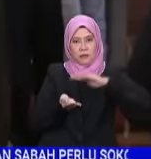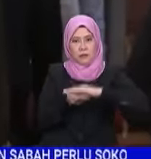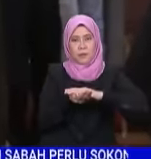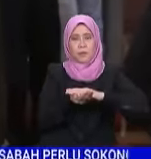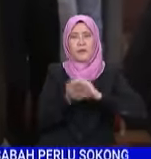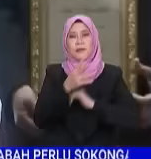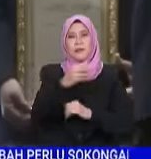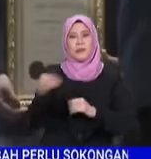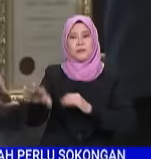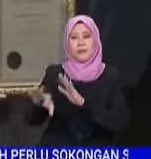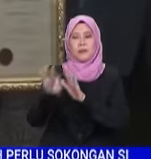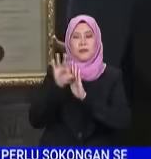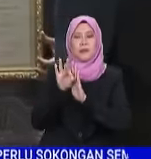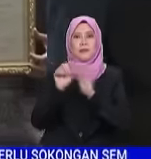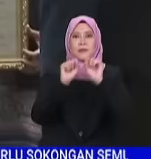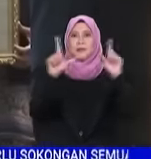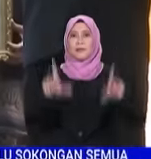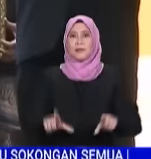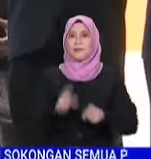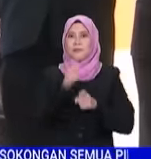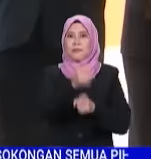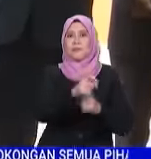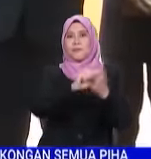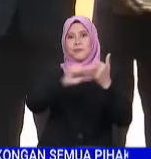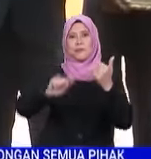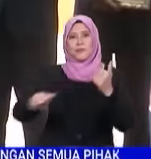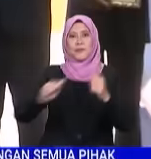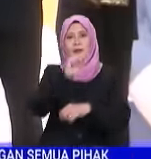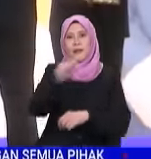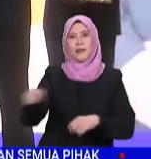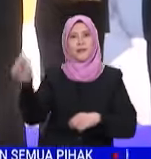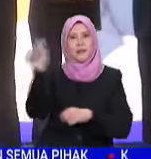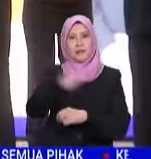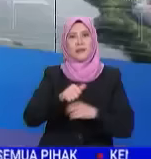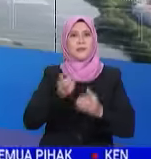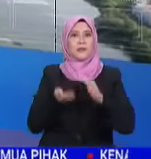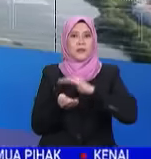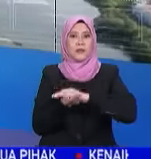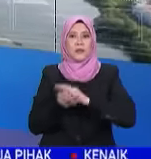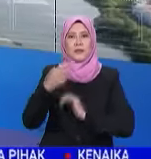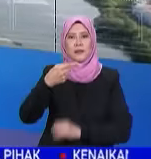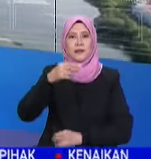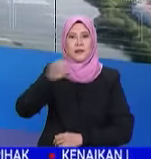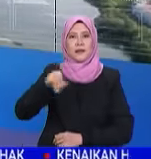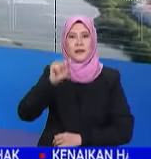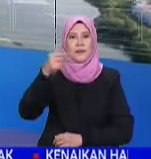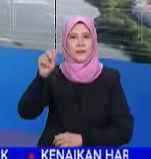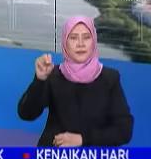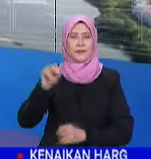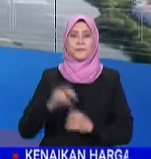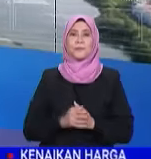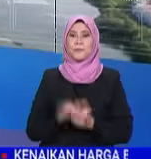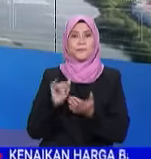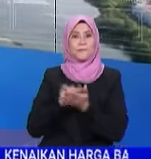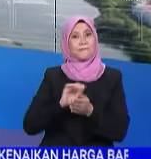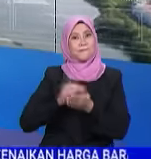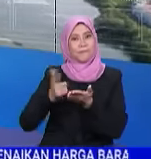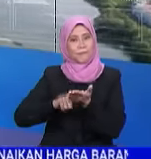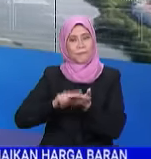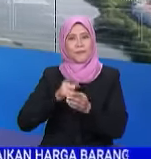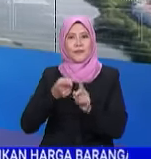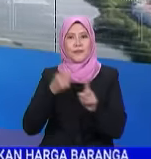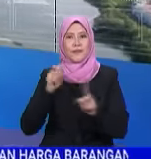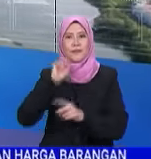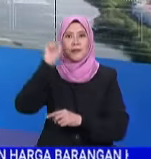pelantikan serta penyerahan sijil kepada jawatankuasa antirasuah jahin sekian paparan dari Sabah untuk kali ini